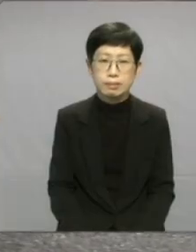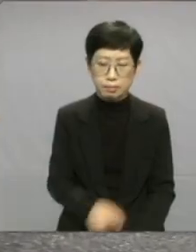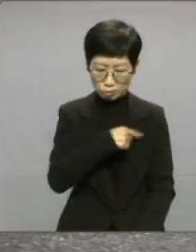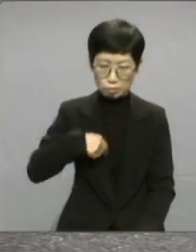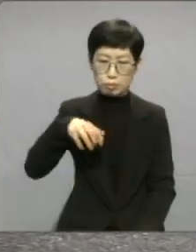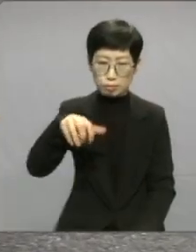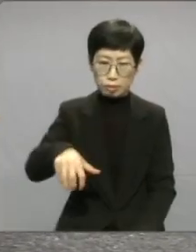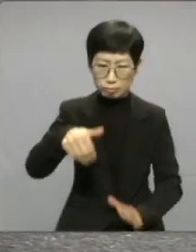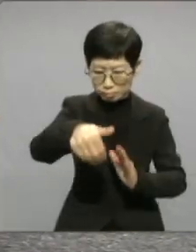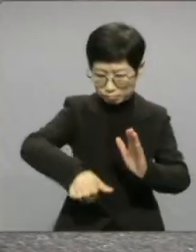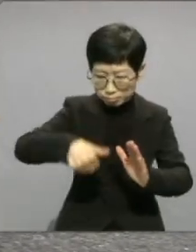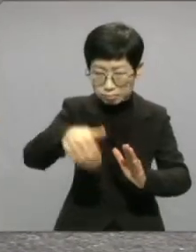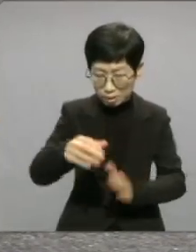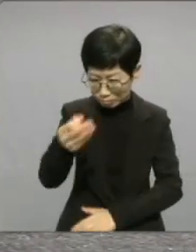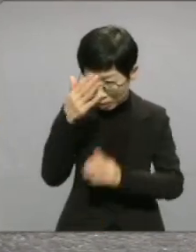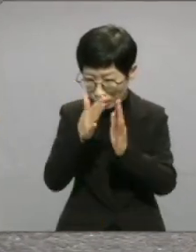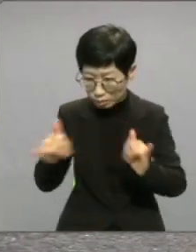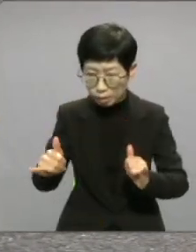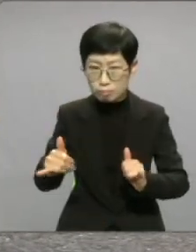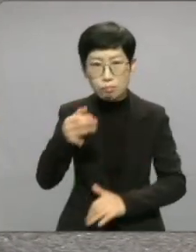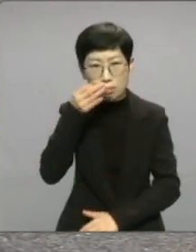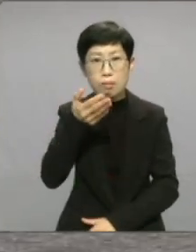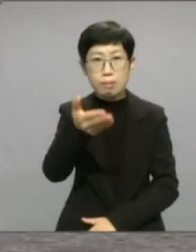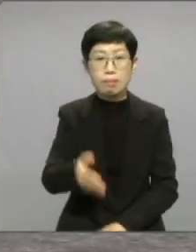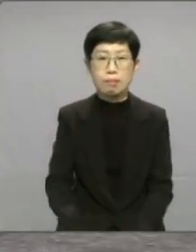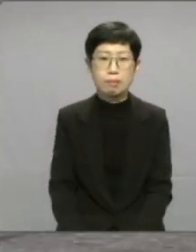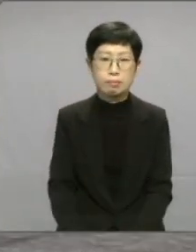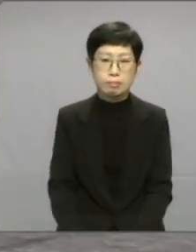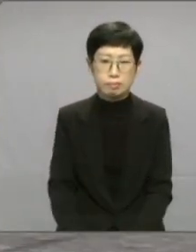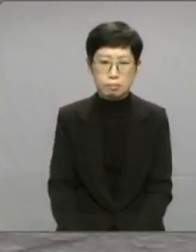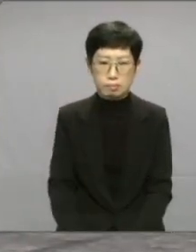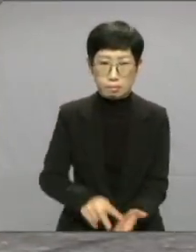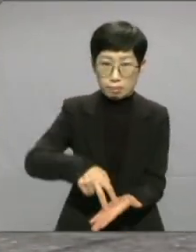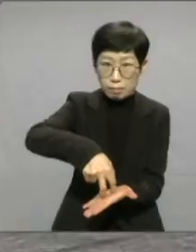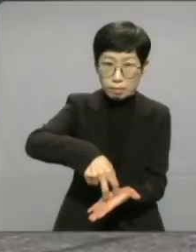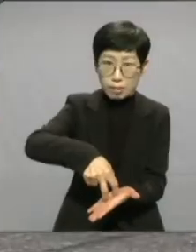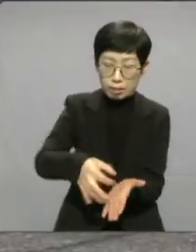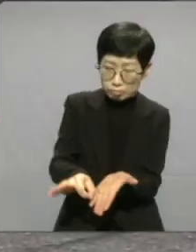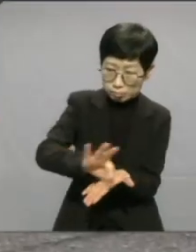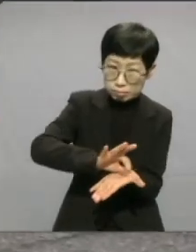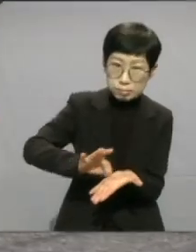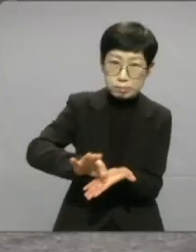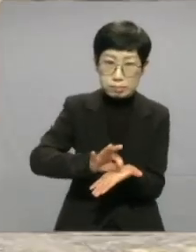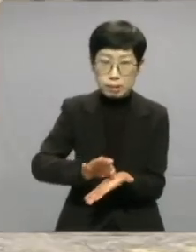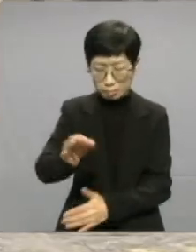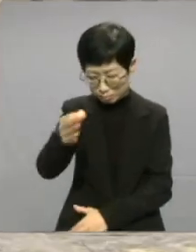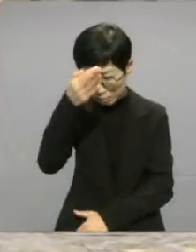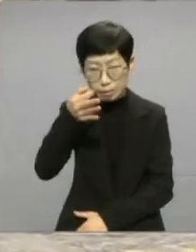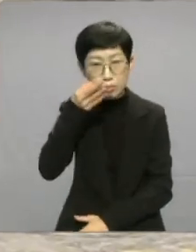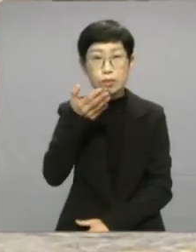중국에서 굴착길 달인이 경이로운 묘기를 펼쳤습니다. 두 바퀴로 서서 빙글빙글 돌며 묘기를 부리는가